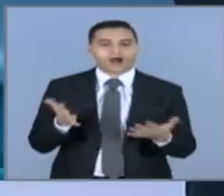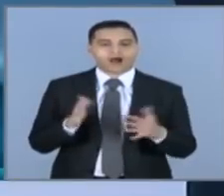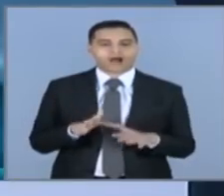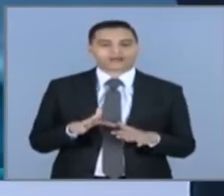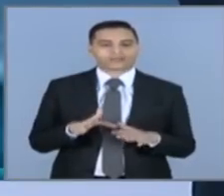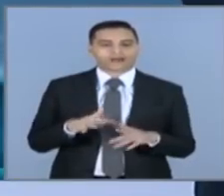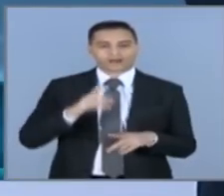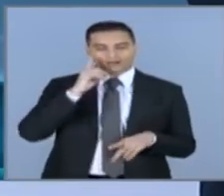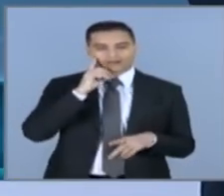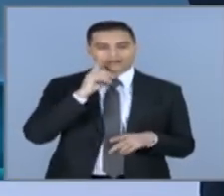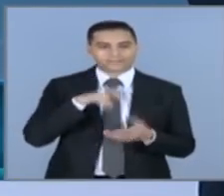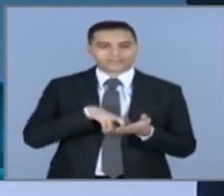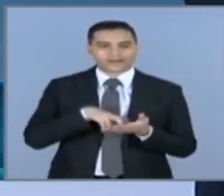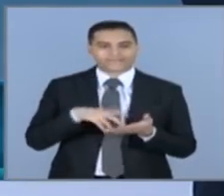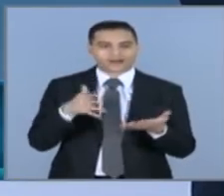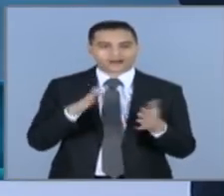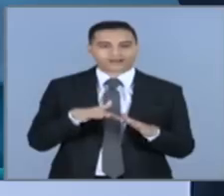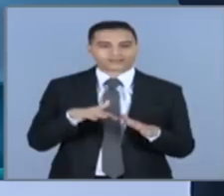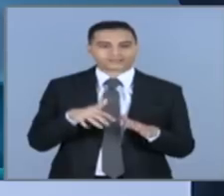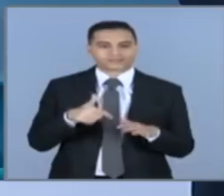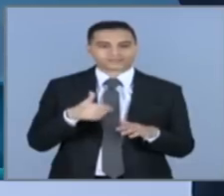عندك فوبيا منها؟ انا اكتر حاجة،